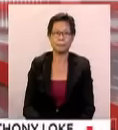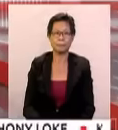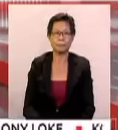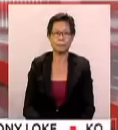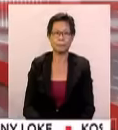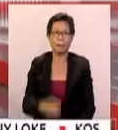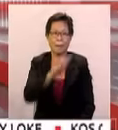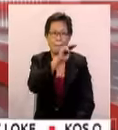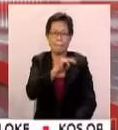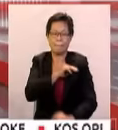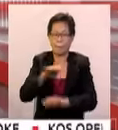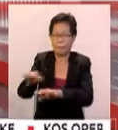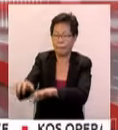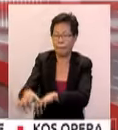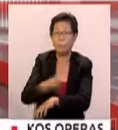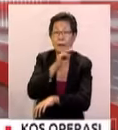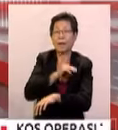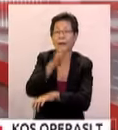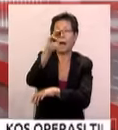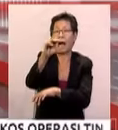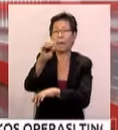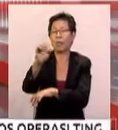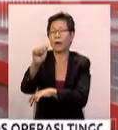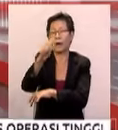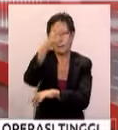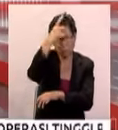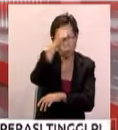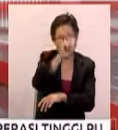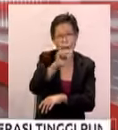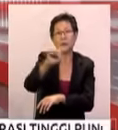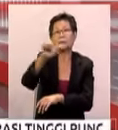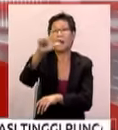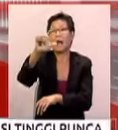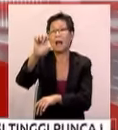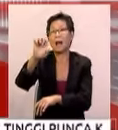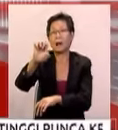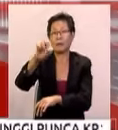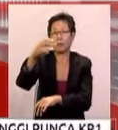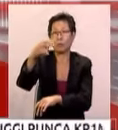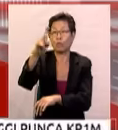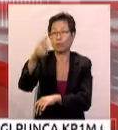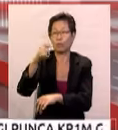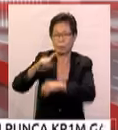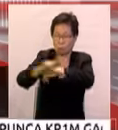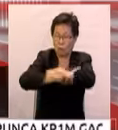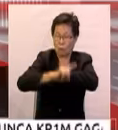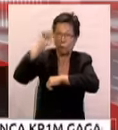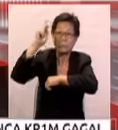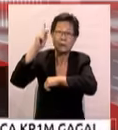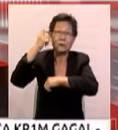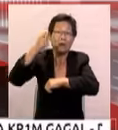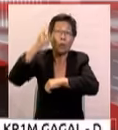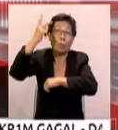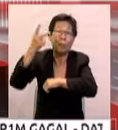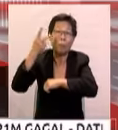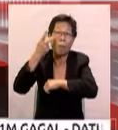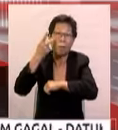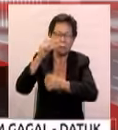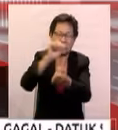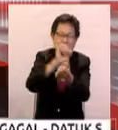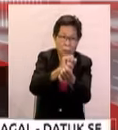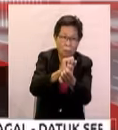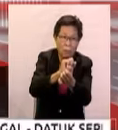Sementara itu, Menteri Pertanian dan Industri Asas Tani Datuk Salahuddin Ayub bakal mengambil tindakan terhadap setiausaha politiknya yang ditahan